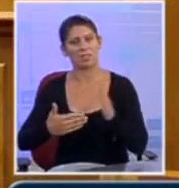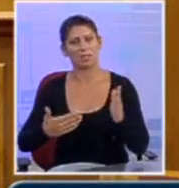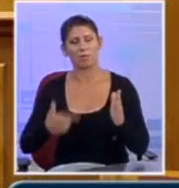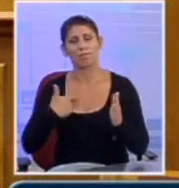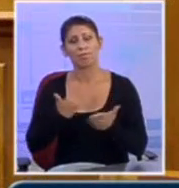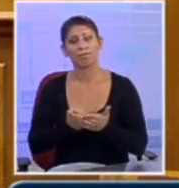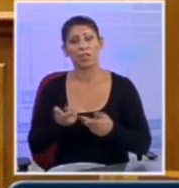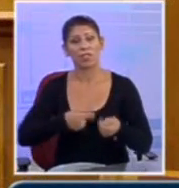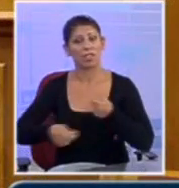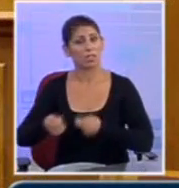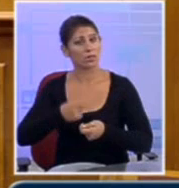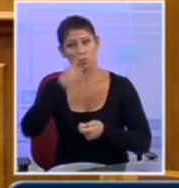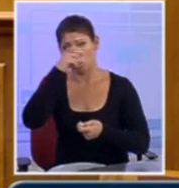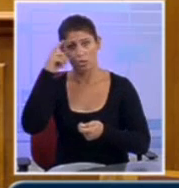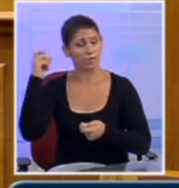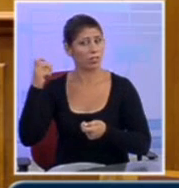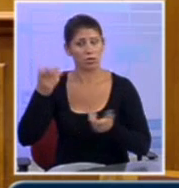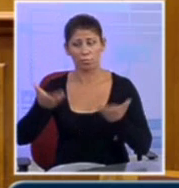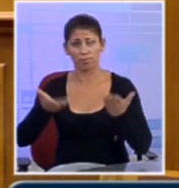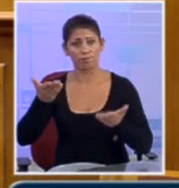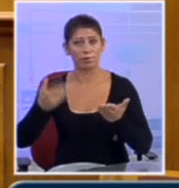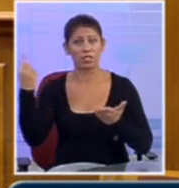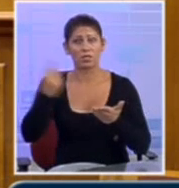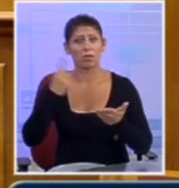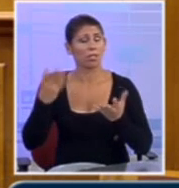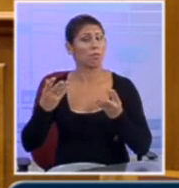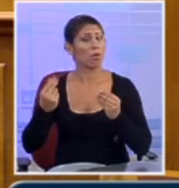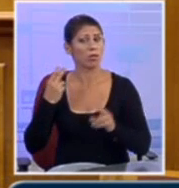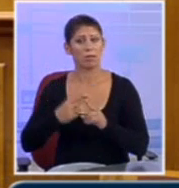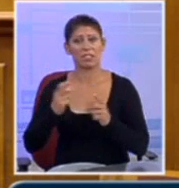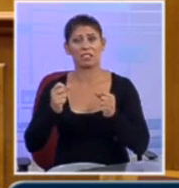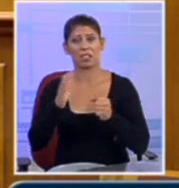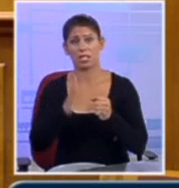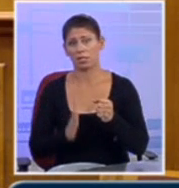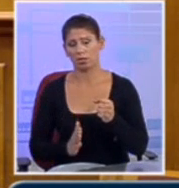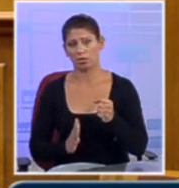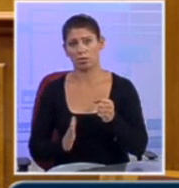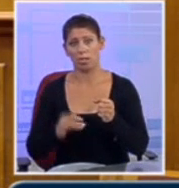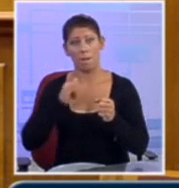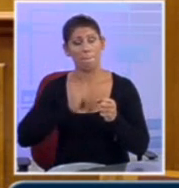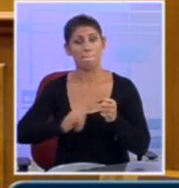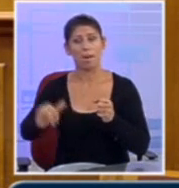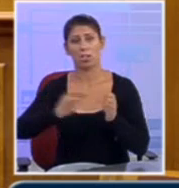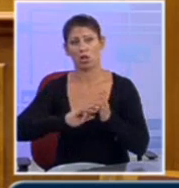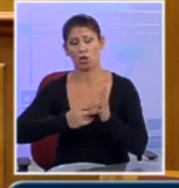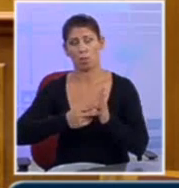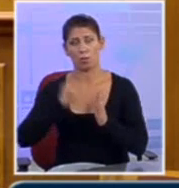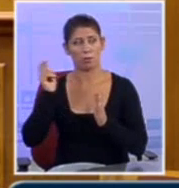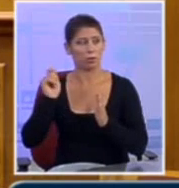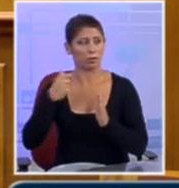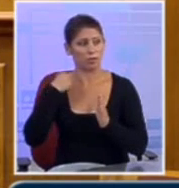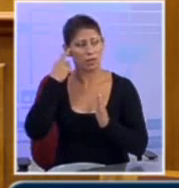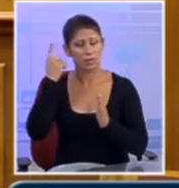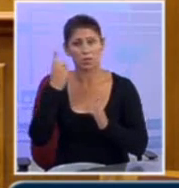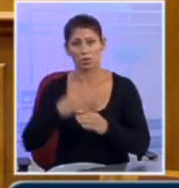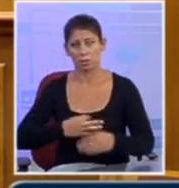διαχειριστεί εξαιρετικά σύνθετα διλήμματα σε συνθήκες οξείας κρίσης. Η μακροοικονομική πολιτική, τελειώνω κύριε Πρόεδρε σε